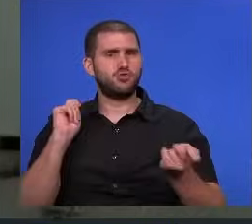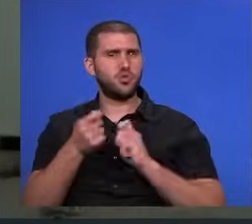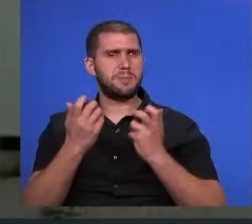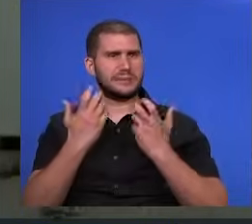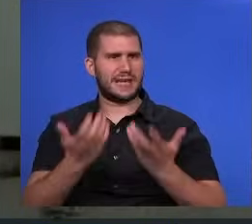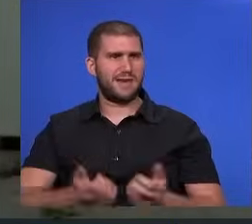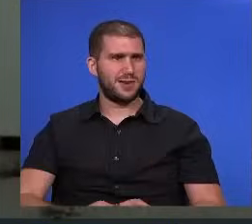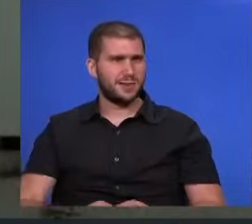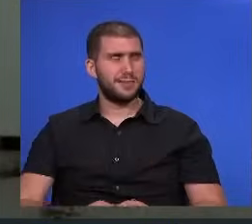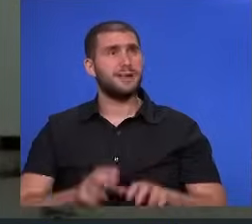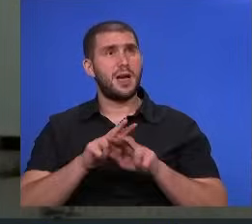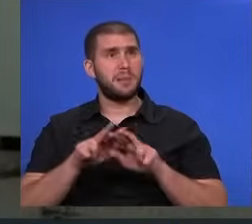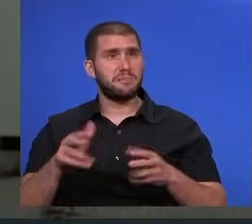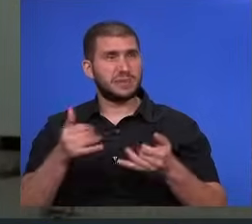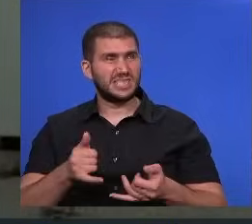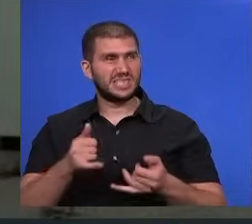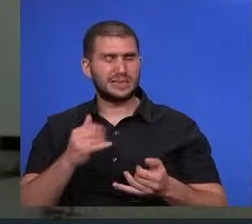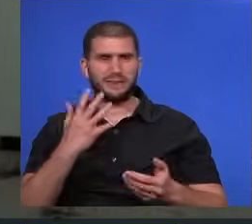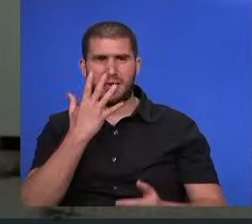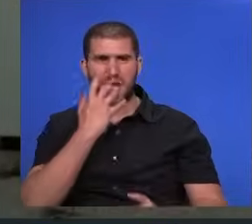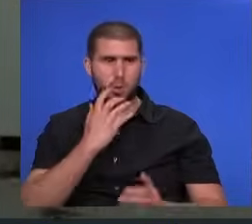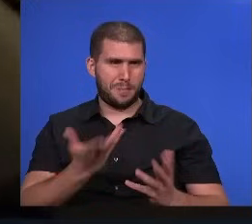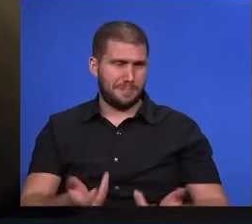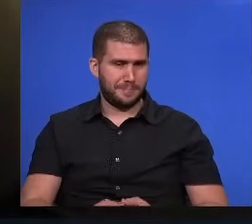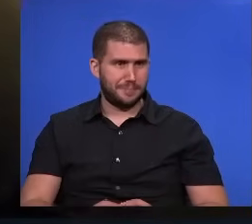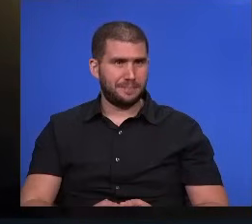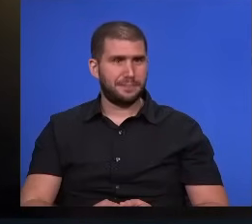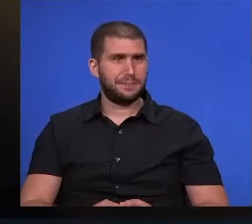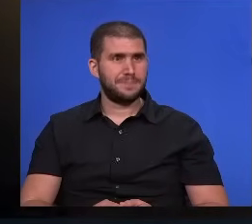The current situation is grim.